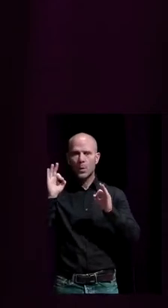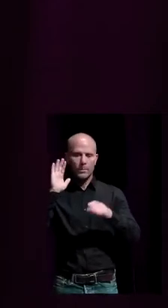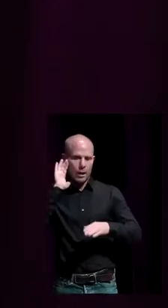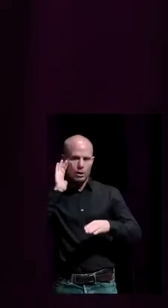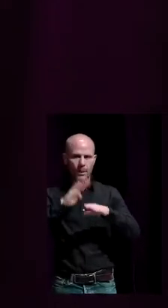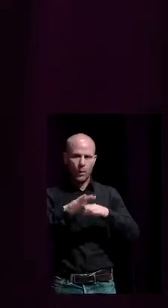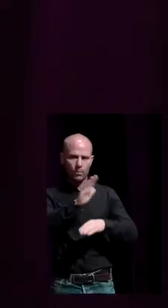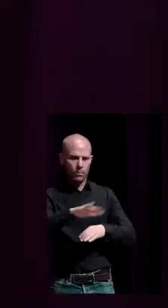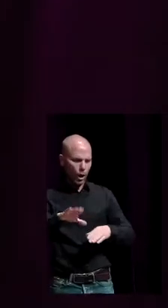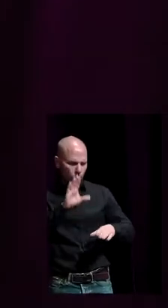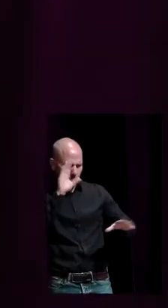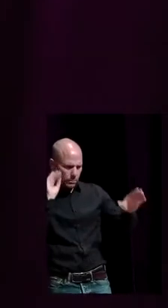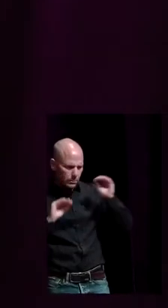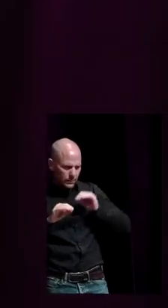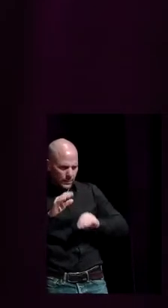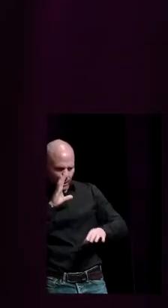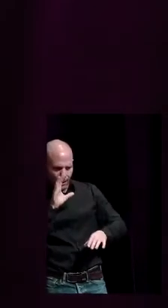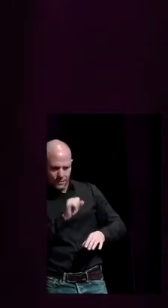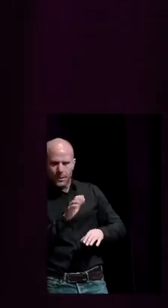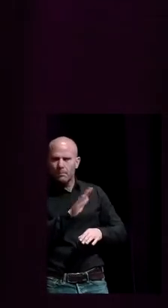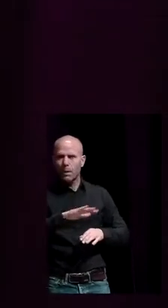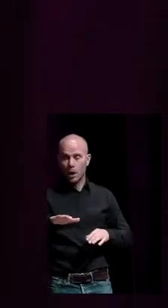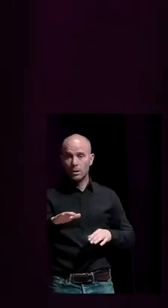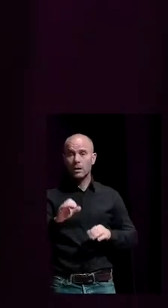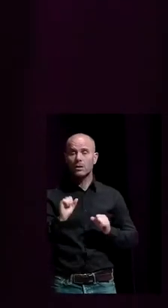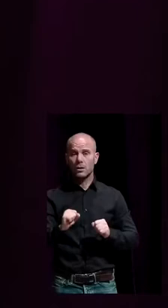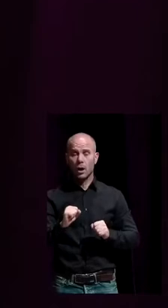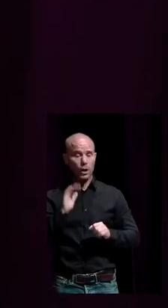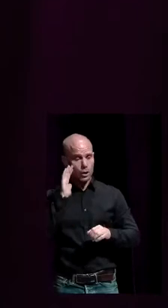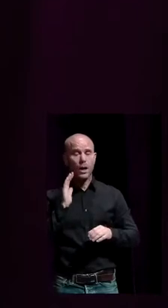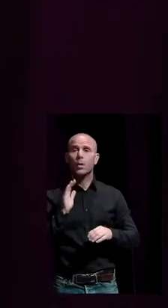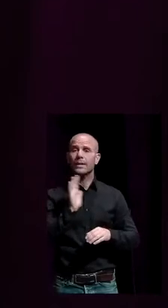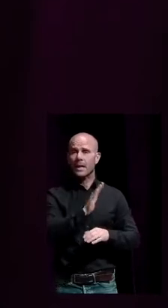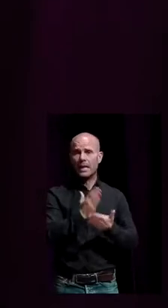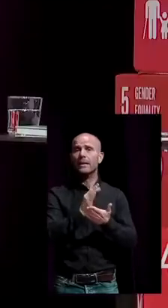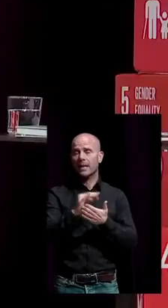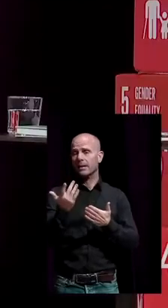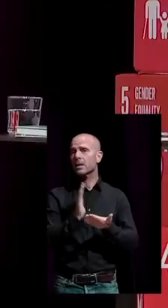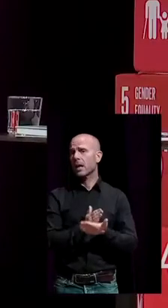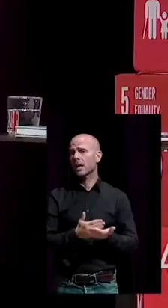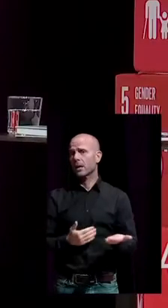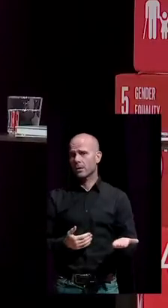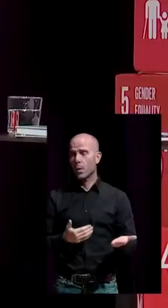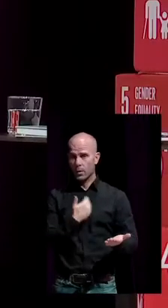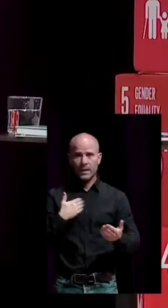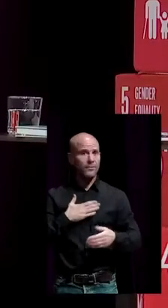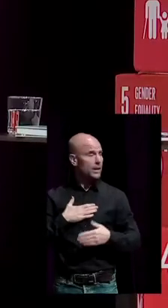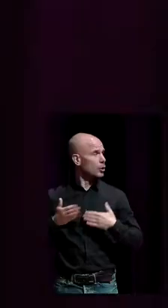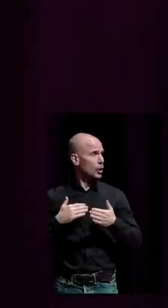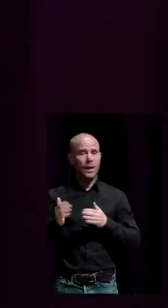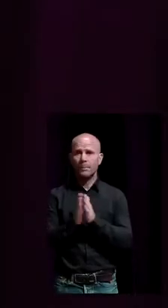lyssnar på barn, hur man ser alla barn, ska kunna göra verklighet av barns rättigheter. Mm. Och det är detta som vi vill göra med